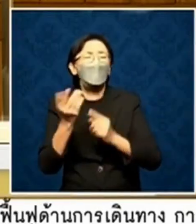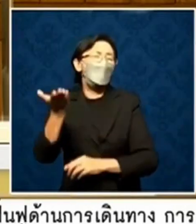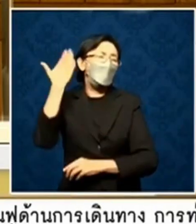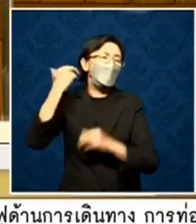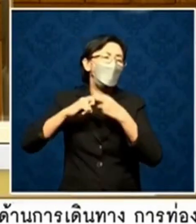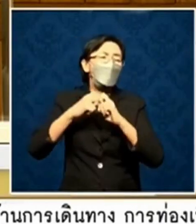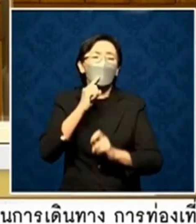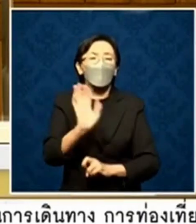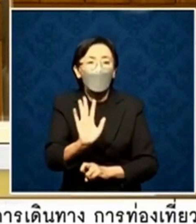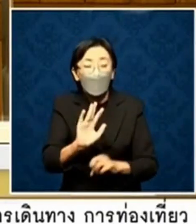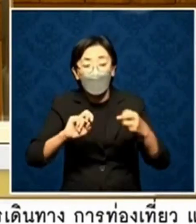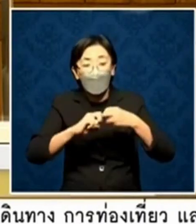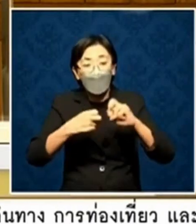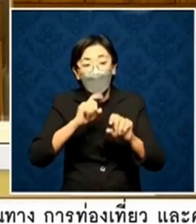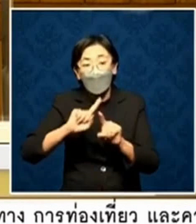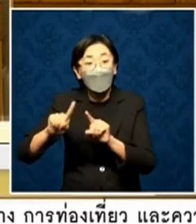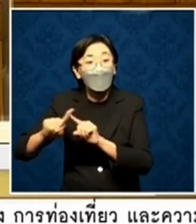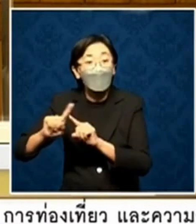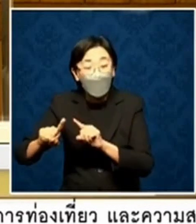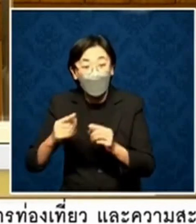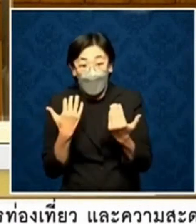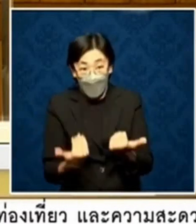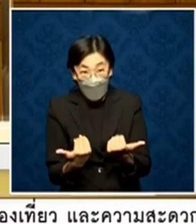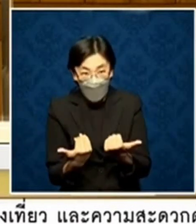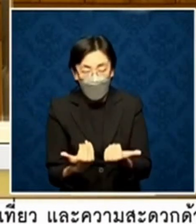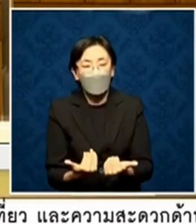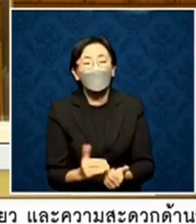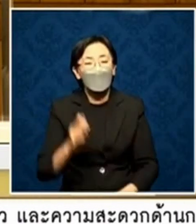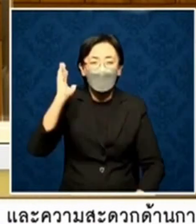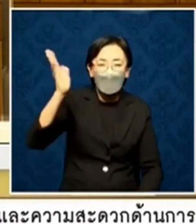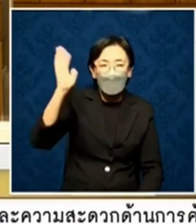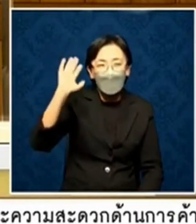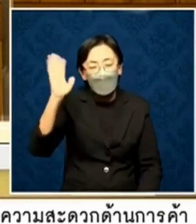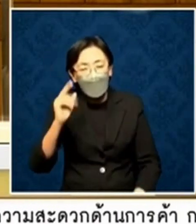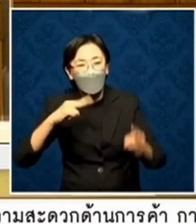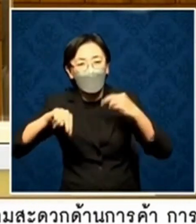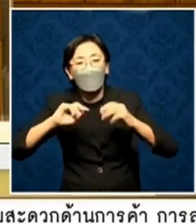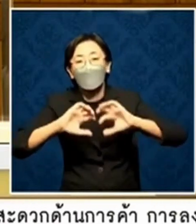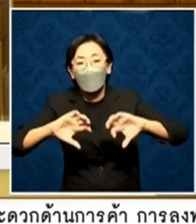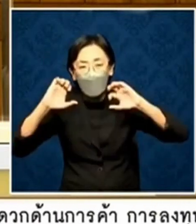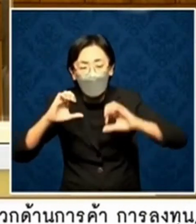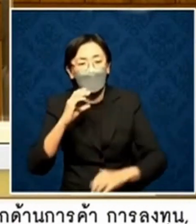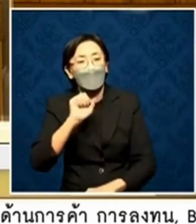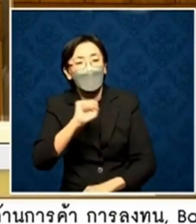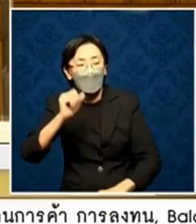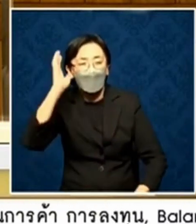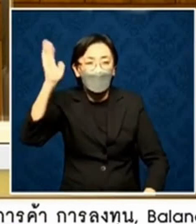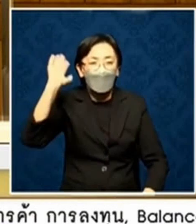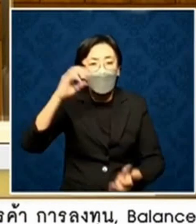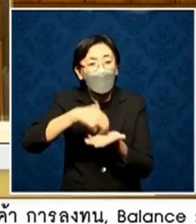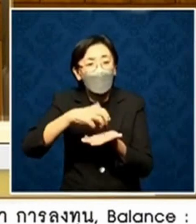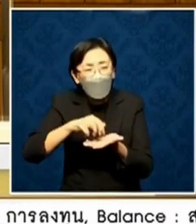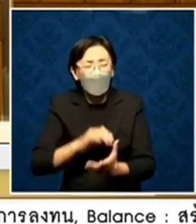ให้เข้าใจนะบ้างว่าปัญหาทุกปัญหาในวันนี้ที่มาอภิปรายในรัฐบาลในสภาในครั้งนี้บางงานเ